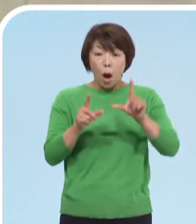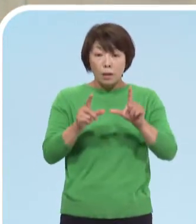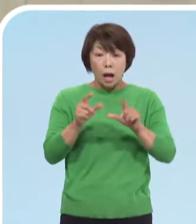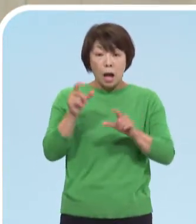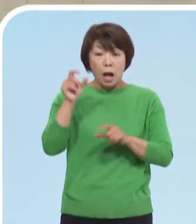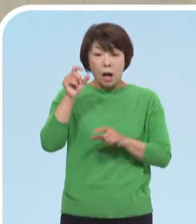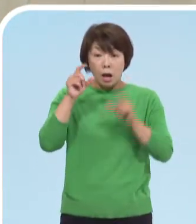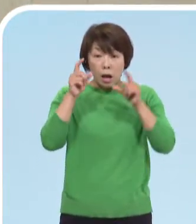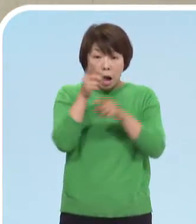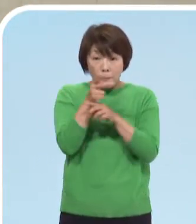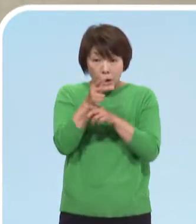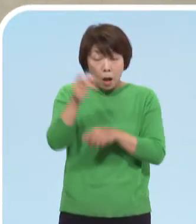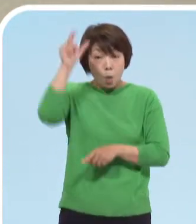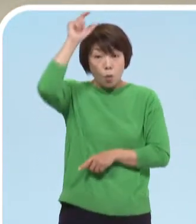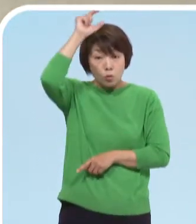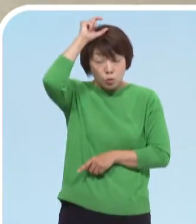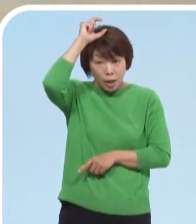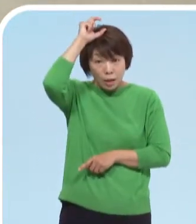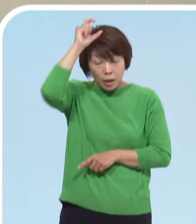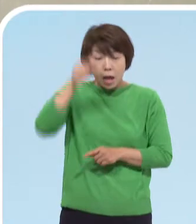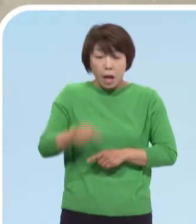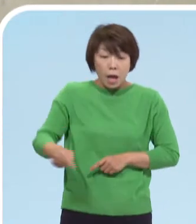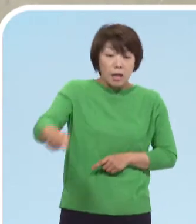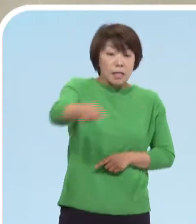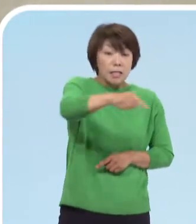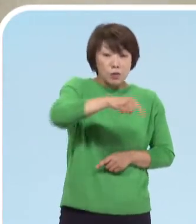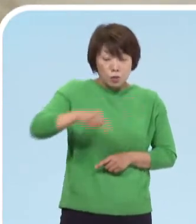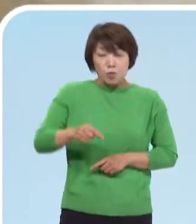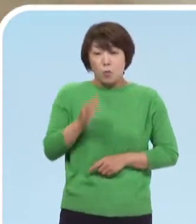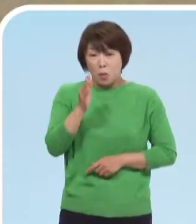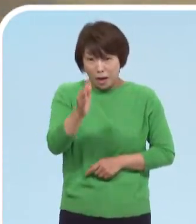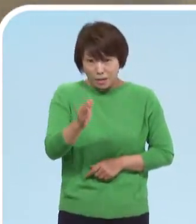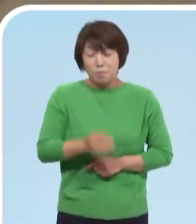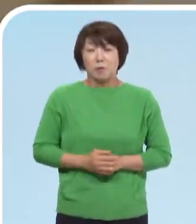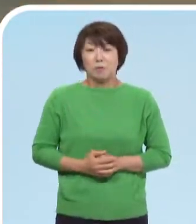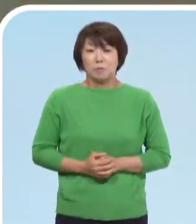小型カメラをつけてひなさんにパークを一周してもらいました。